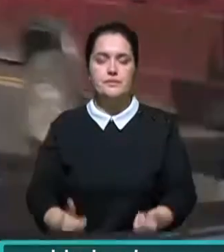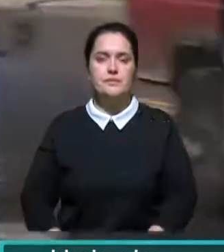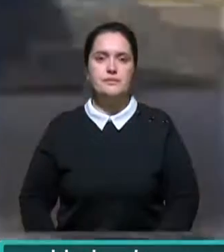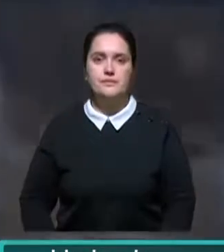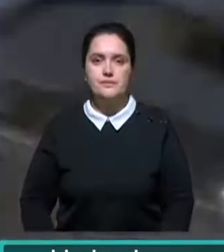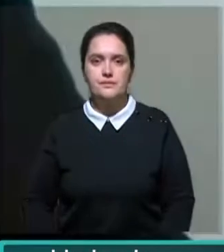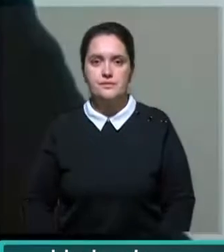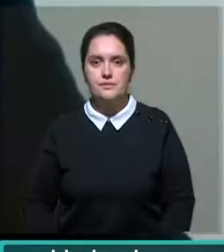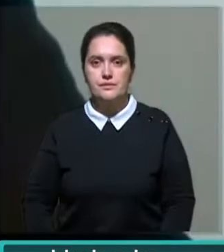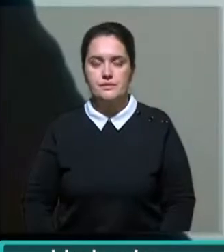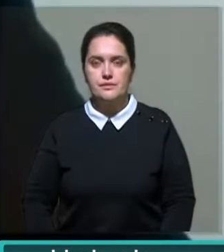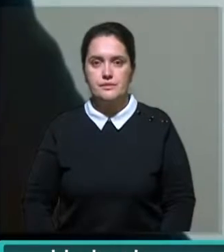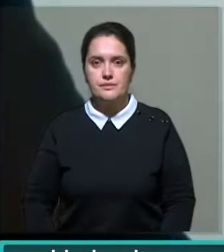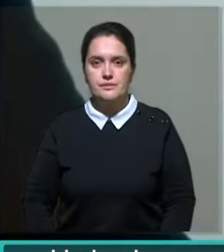бесплатно.